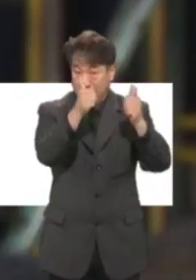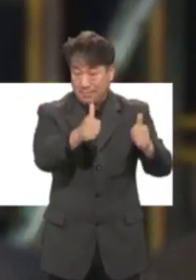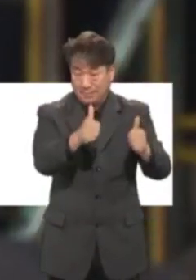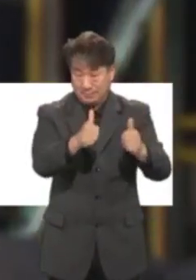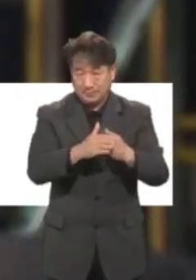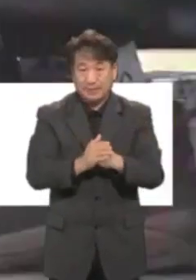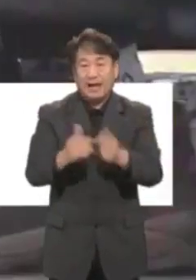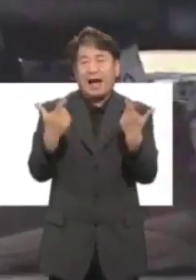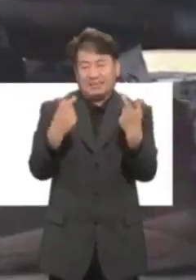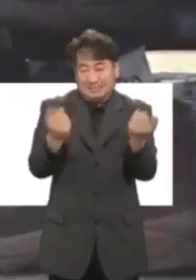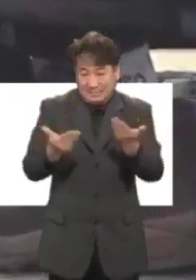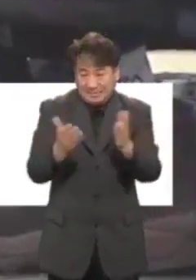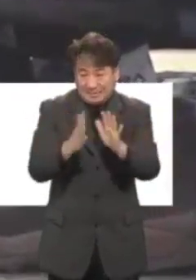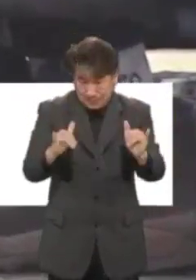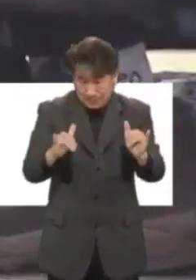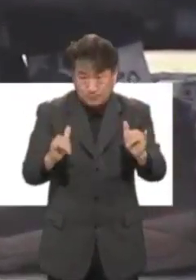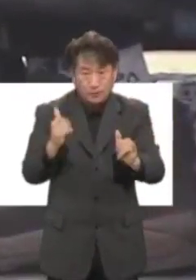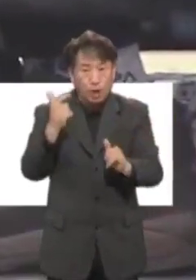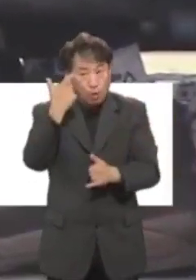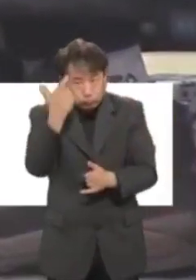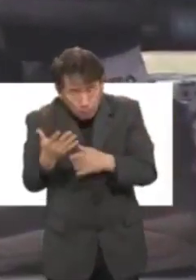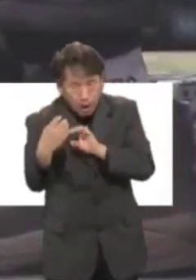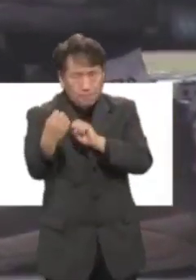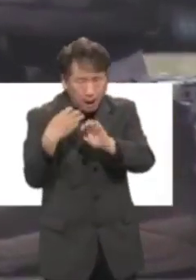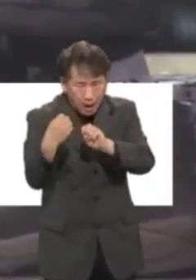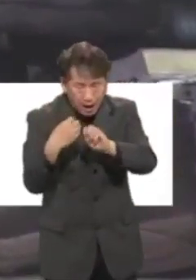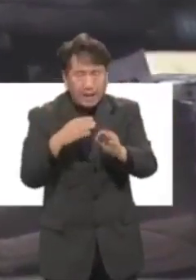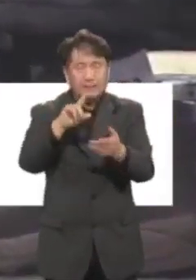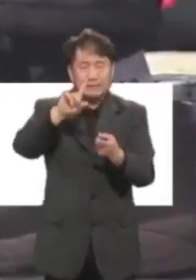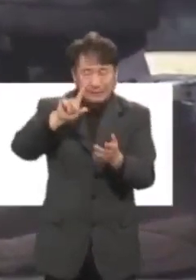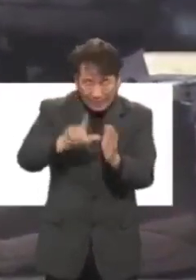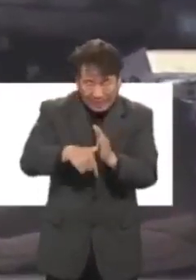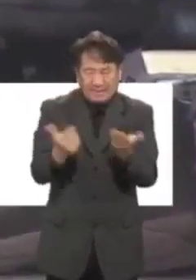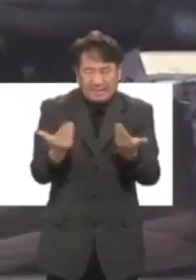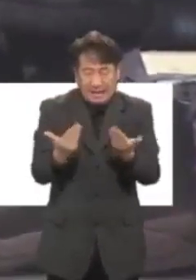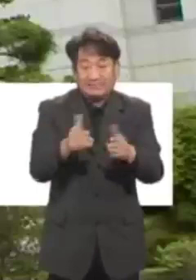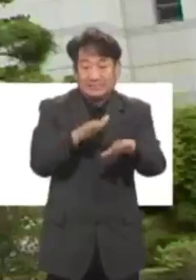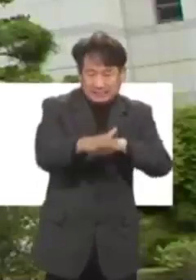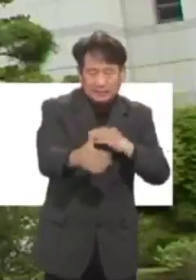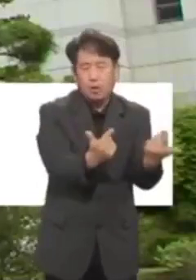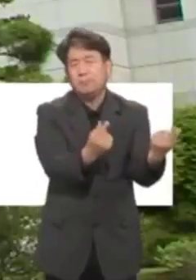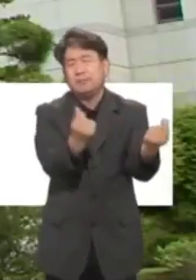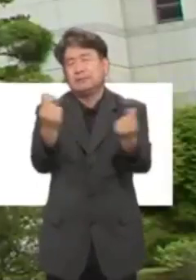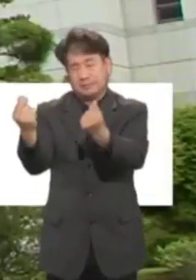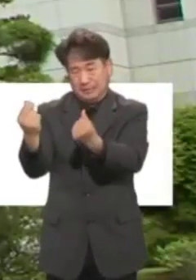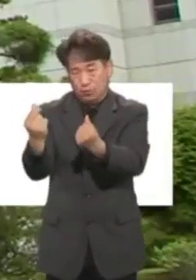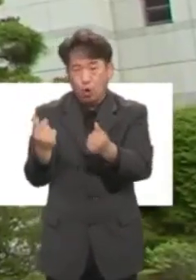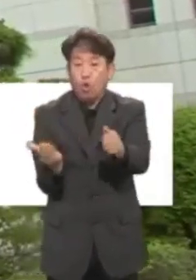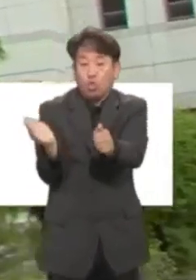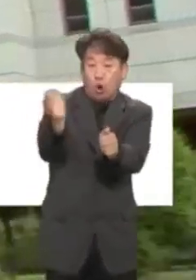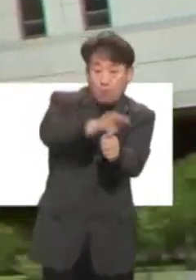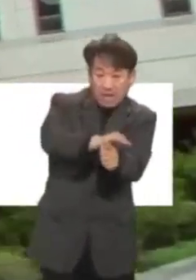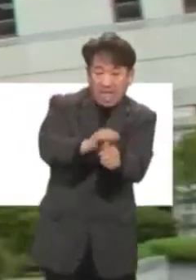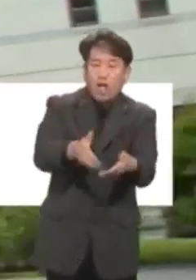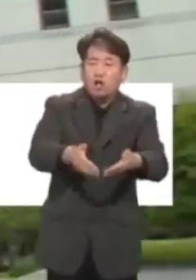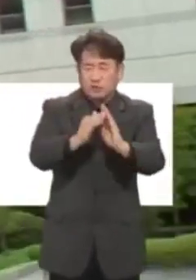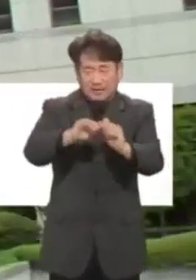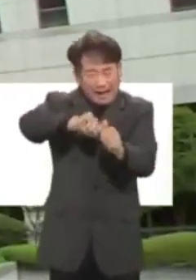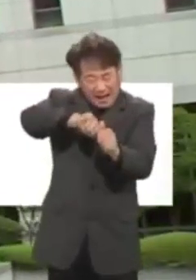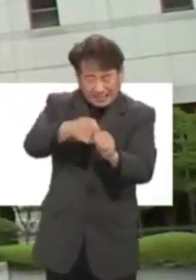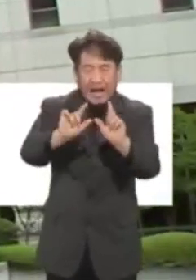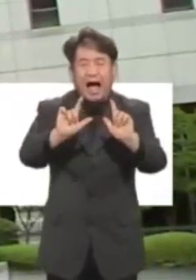판사는 같은 업무 종사 근로자들로부터 당시 작업 방식이 이례적이었다는 진술과 덮개 설치가 강제